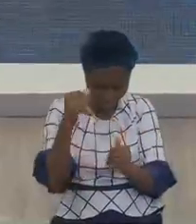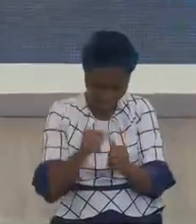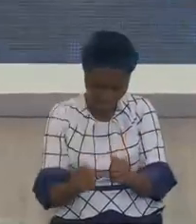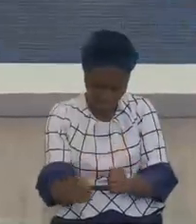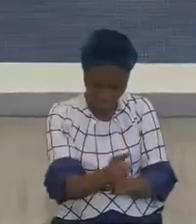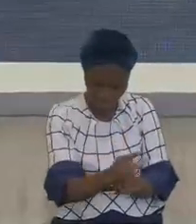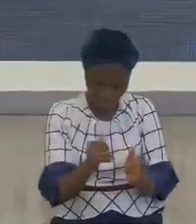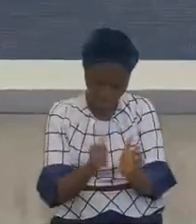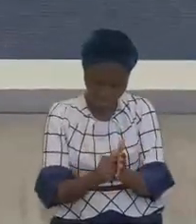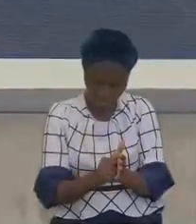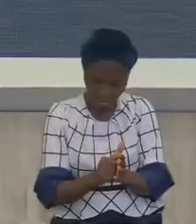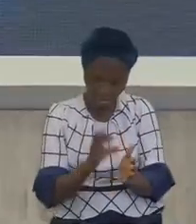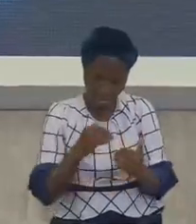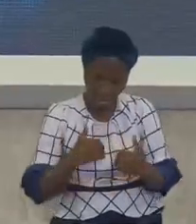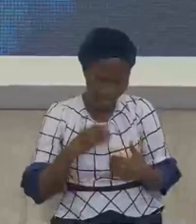matin.